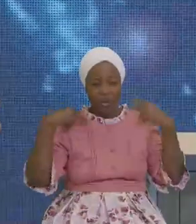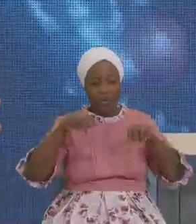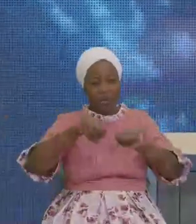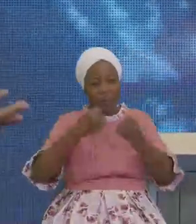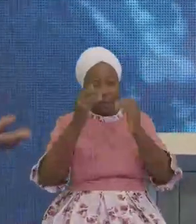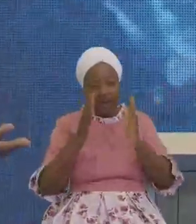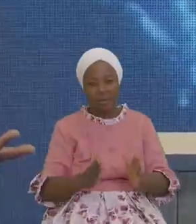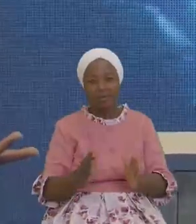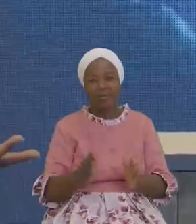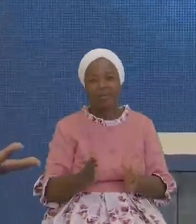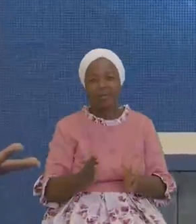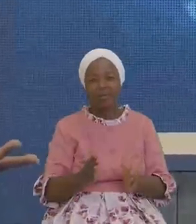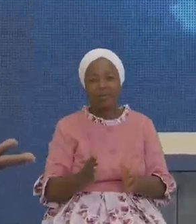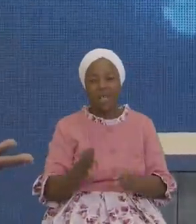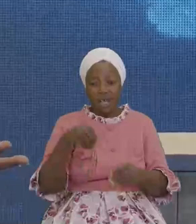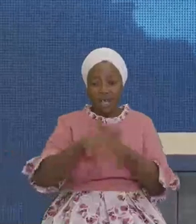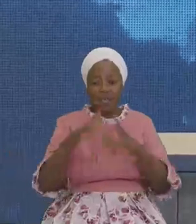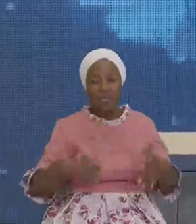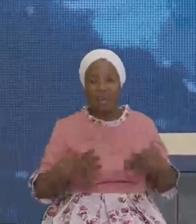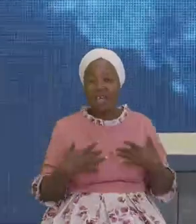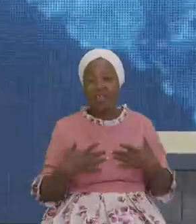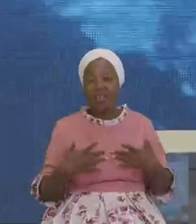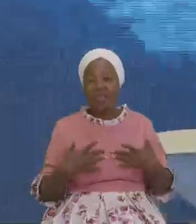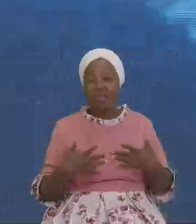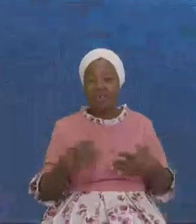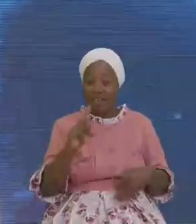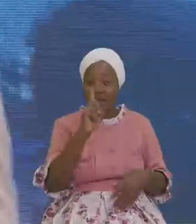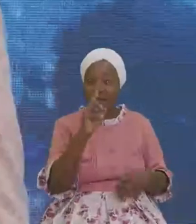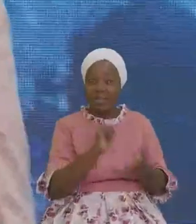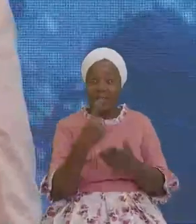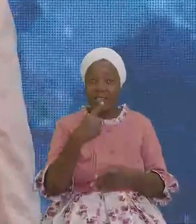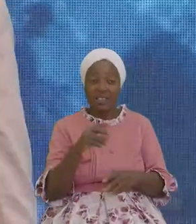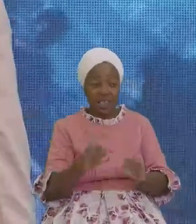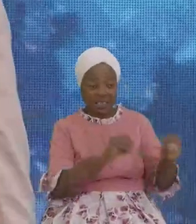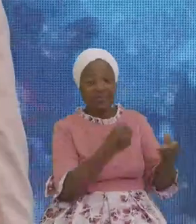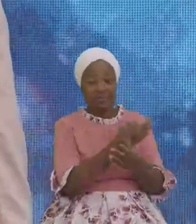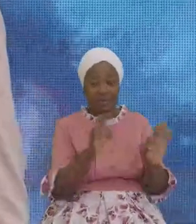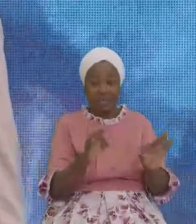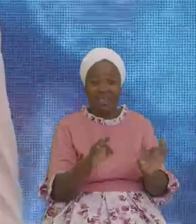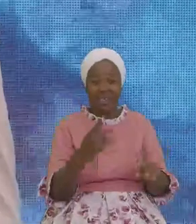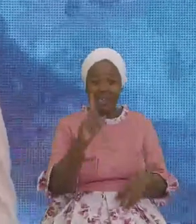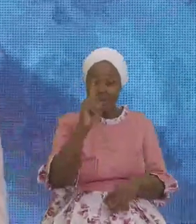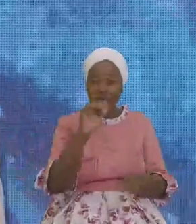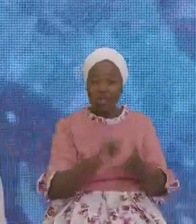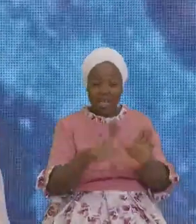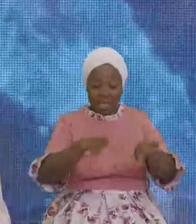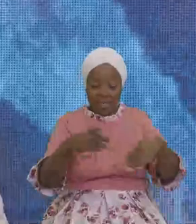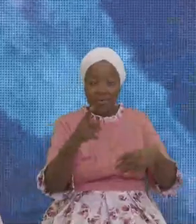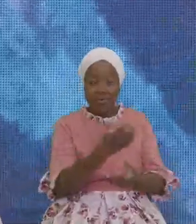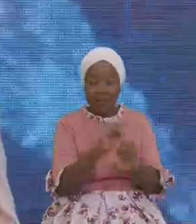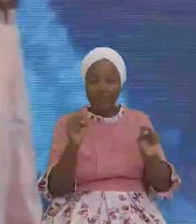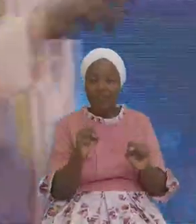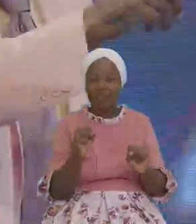celui qui brise les jougs dans ta vie, celui qui a franchi, celui qui te donne